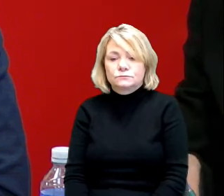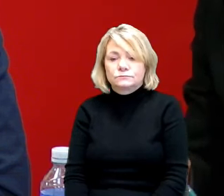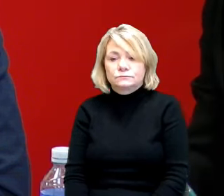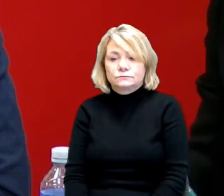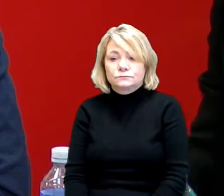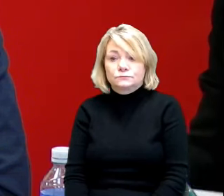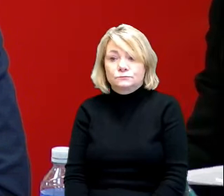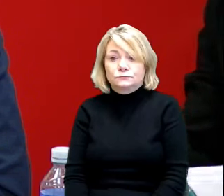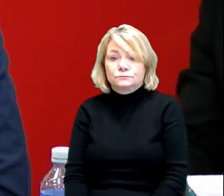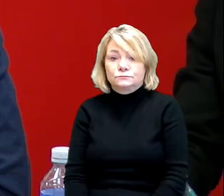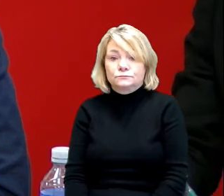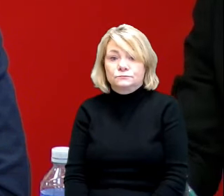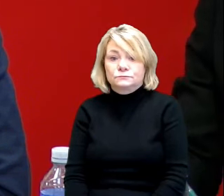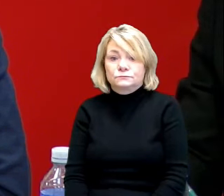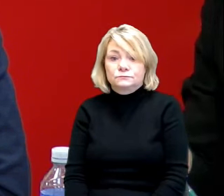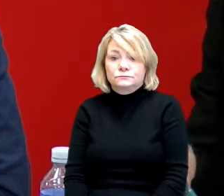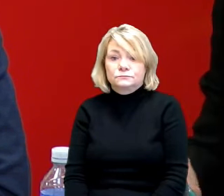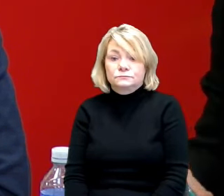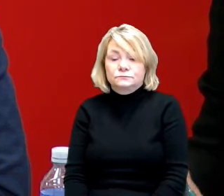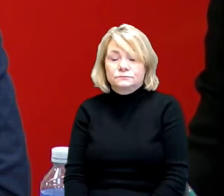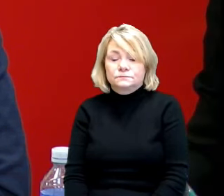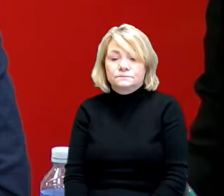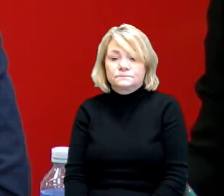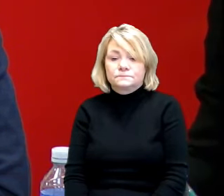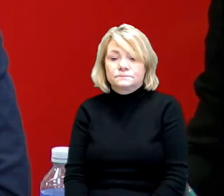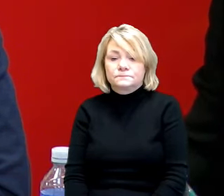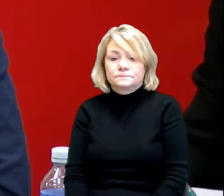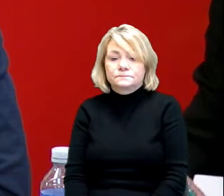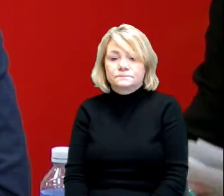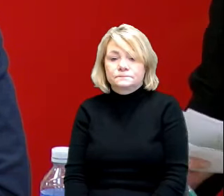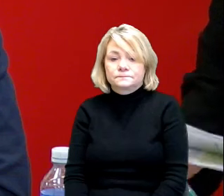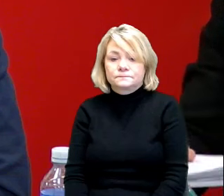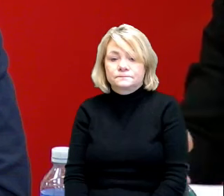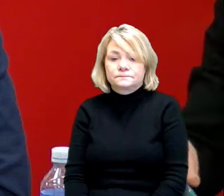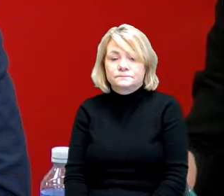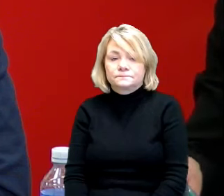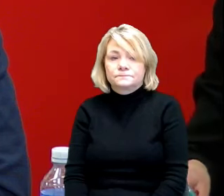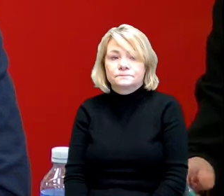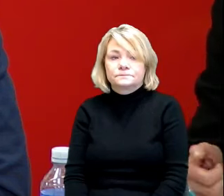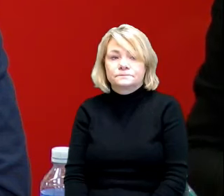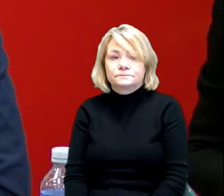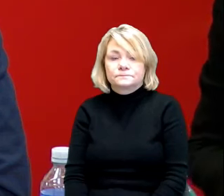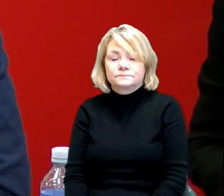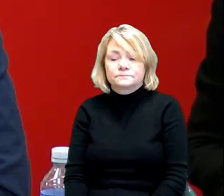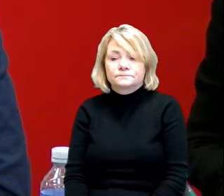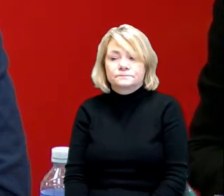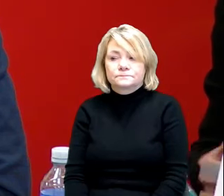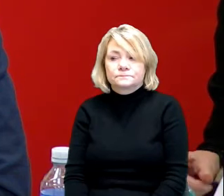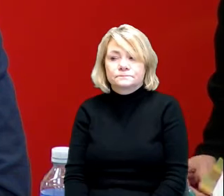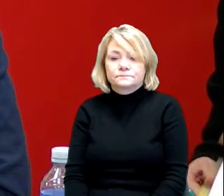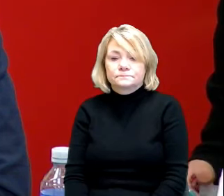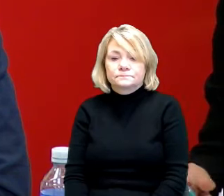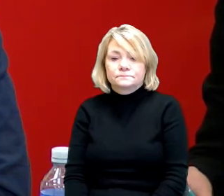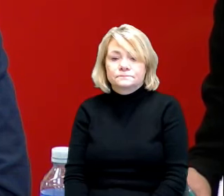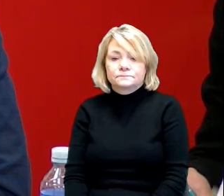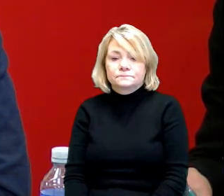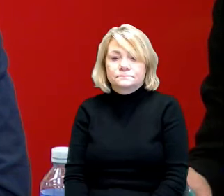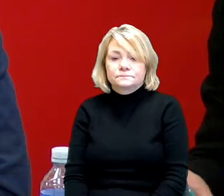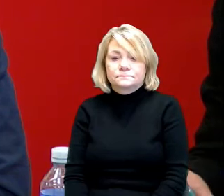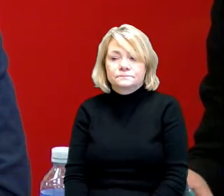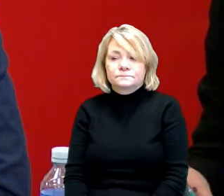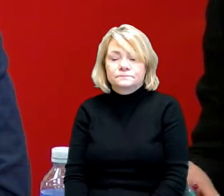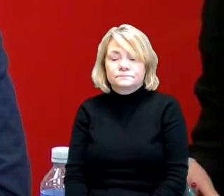pake jau būų atsak pertrauk meras pasakė aiškiai n trumpai nebus tai čia dar